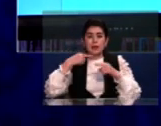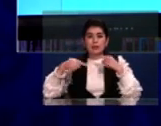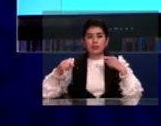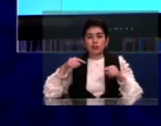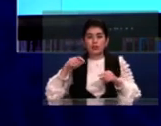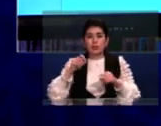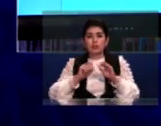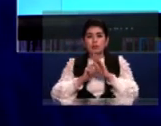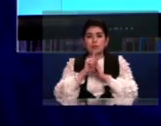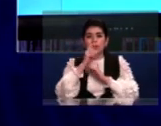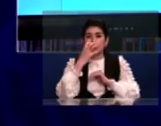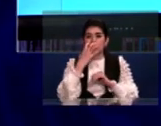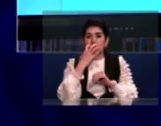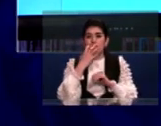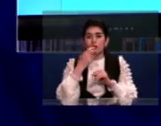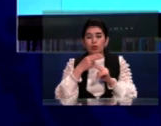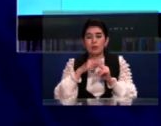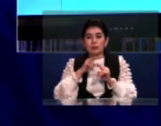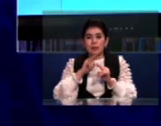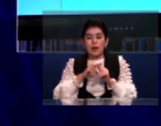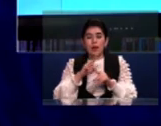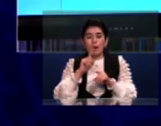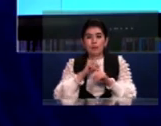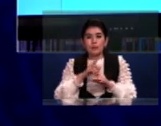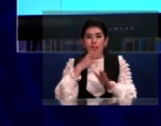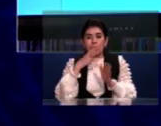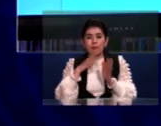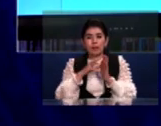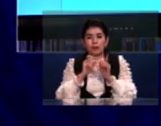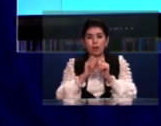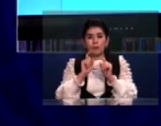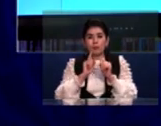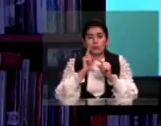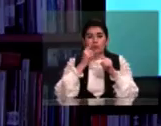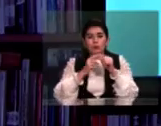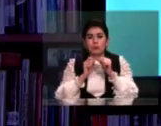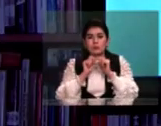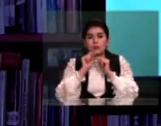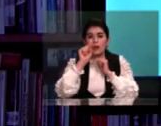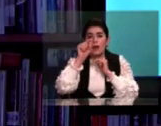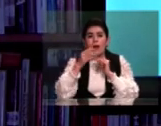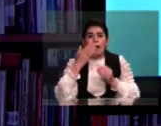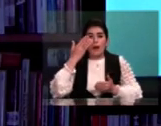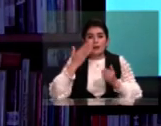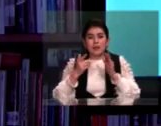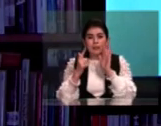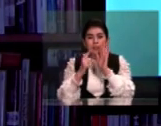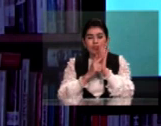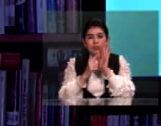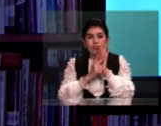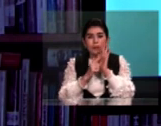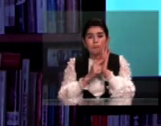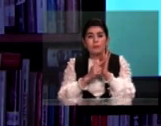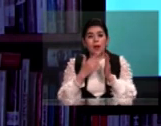hokazolarni istadi. Ya'ni ma'lum bir miqdorda energiya beradi. Agarda 7-sinfda o'rgangandik,